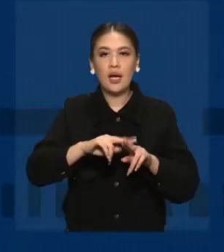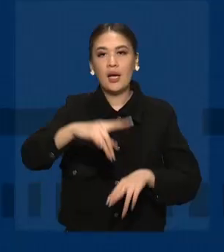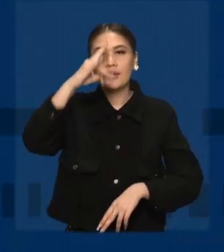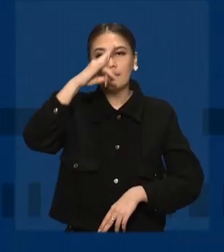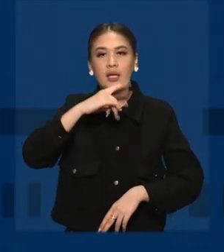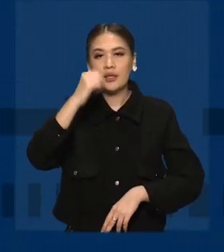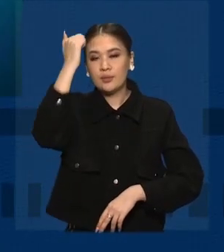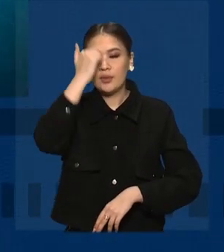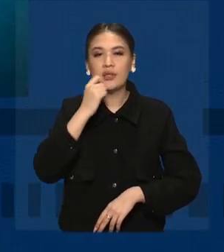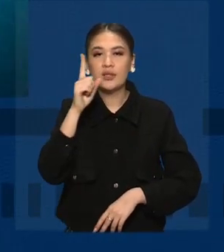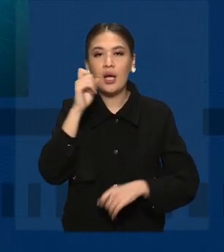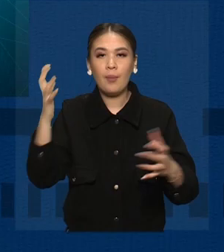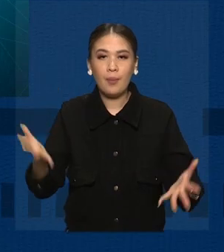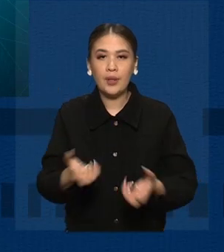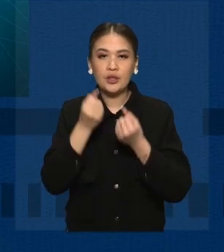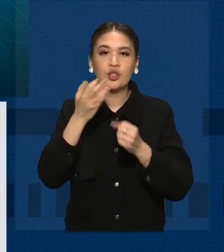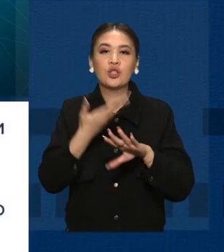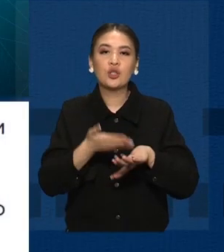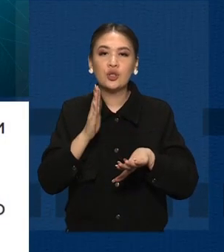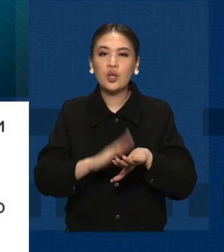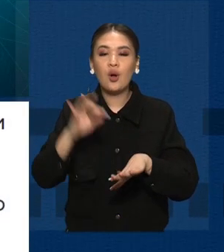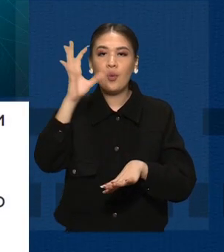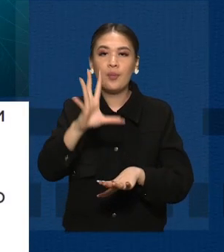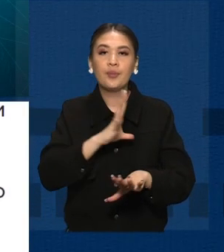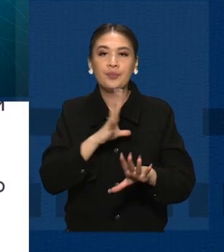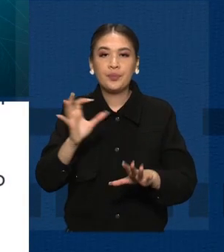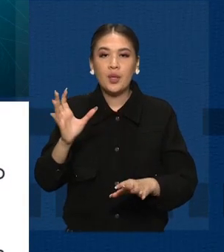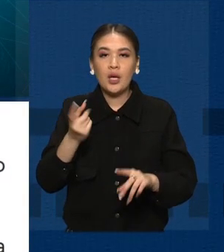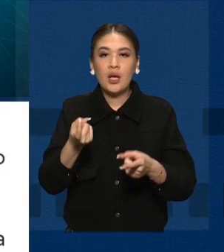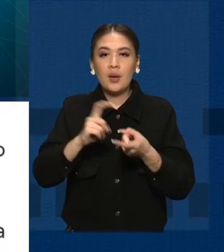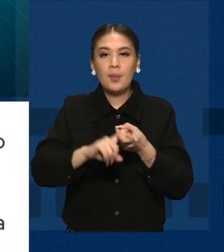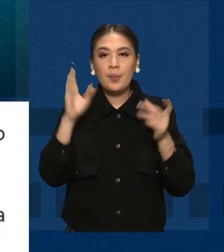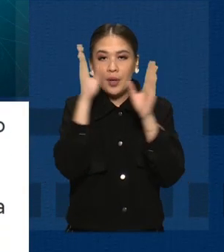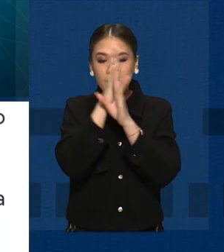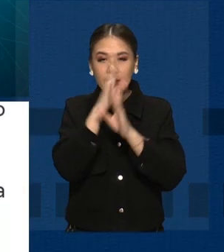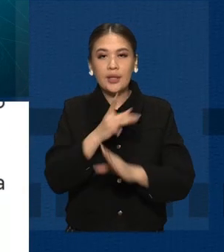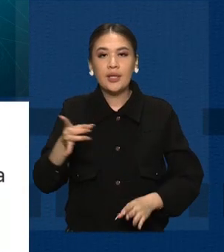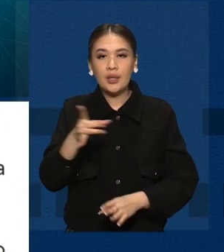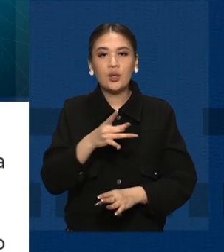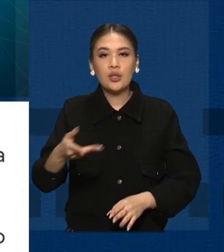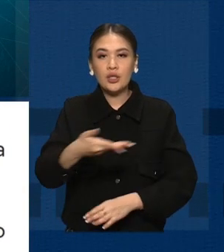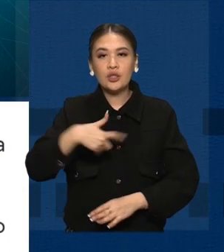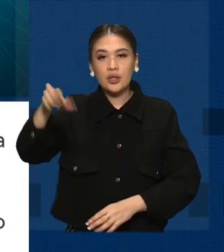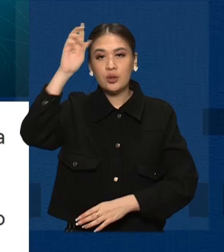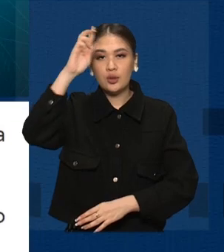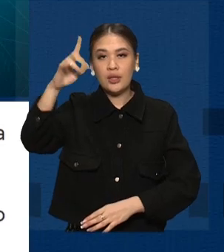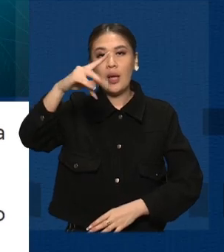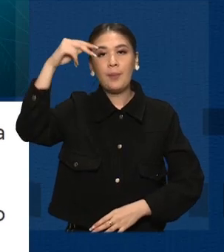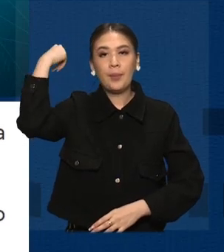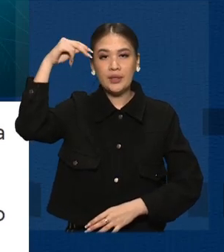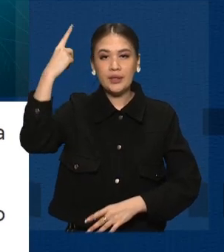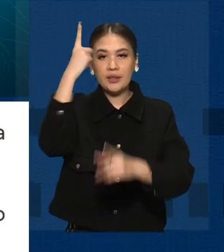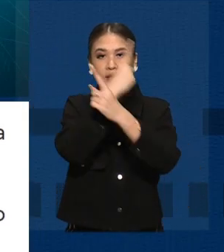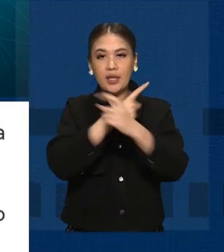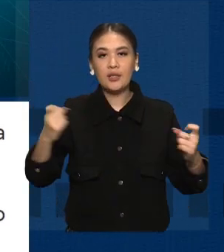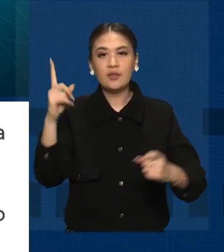коллегу за поддержку в связи со сложной ситуацией, сложившейся в результате паводков в ряде регионов нашей страны. Президент